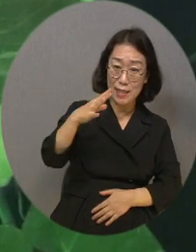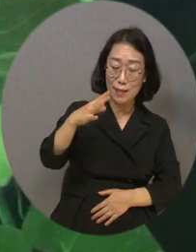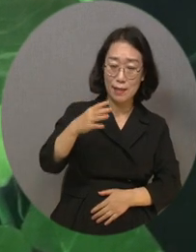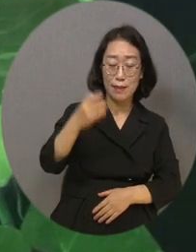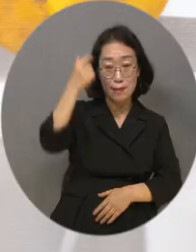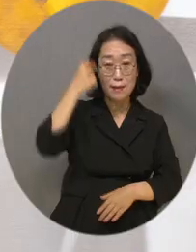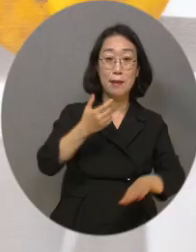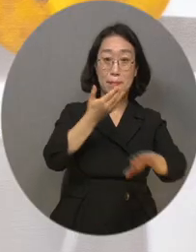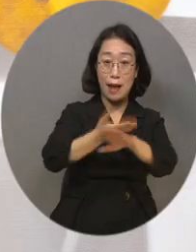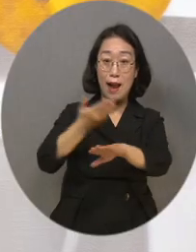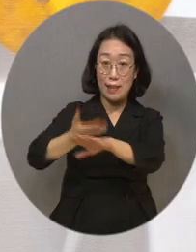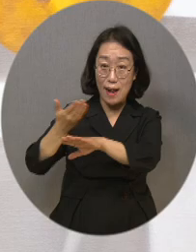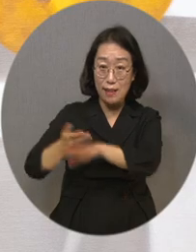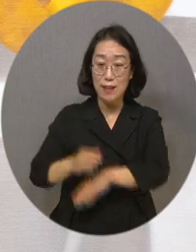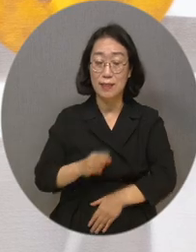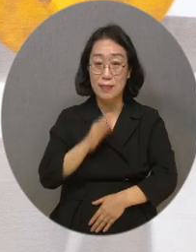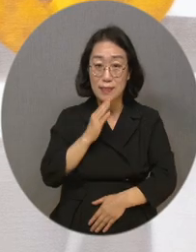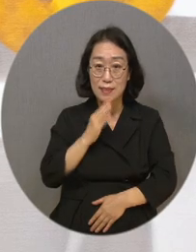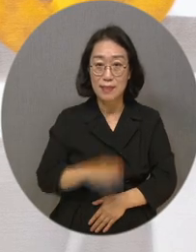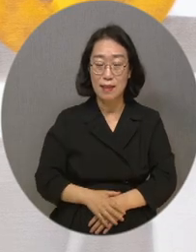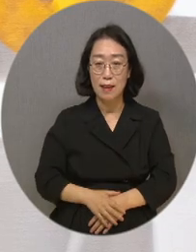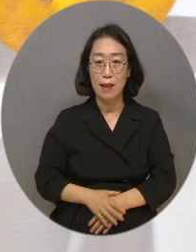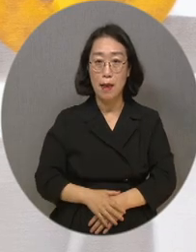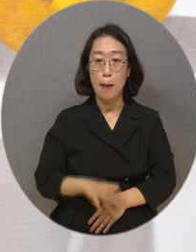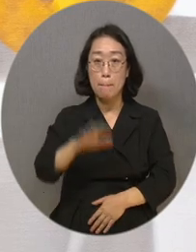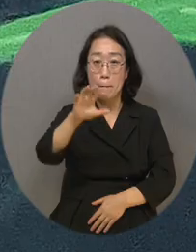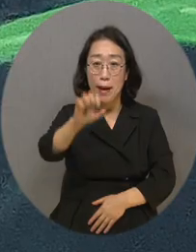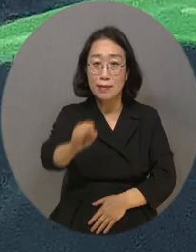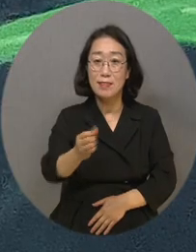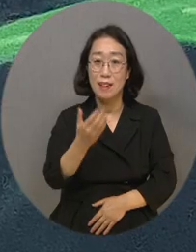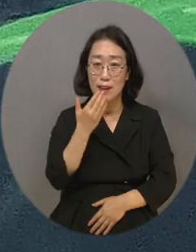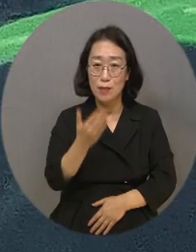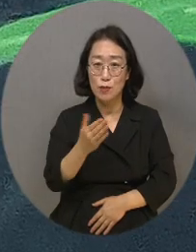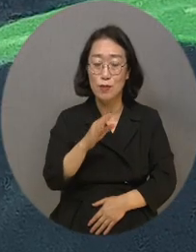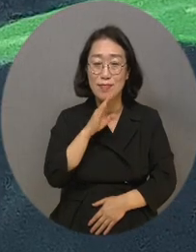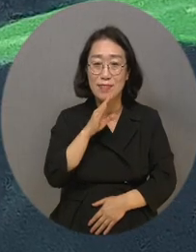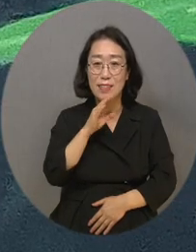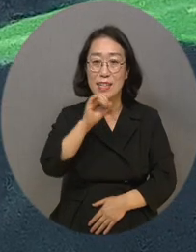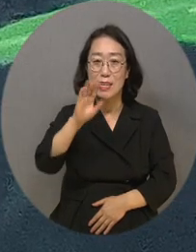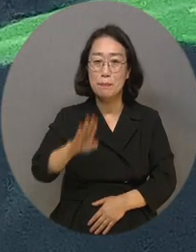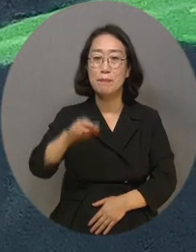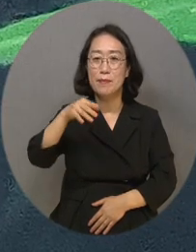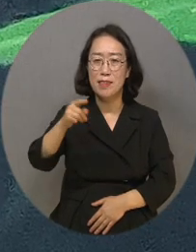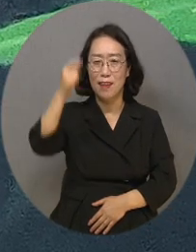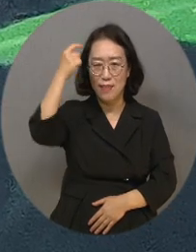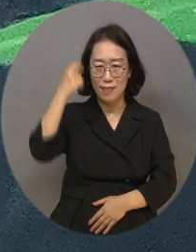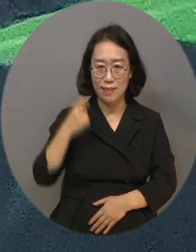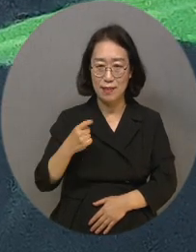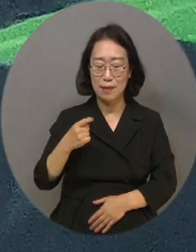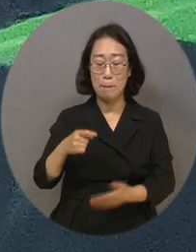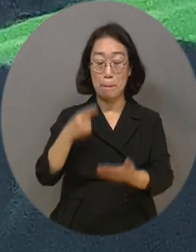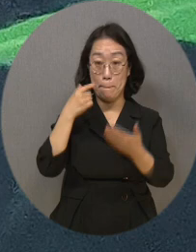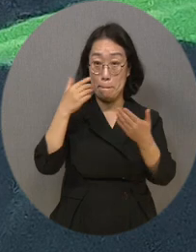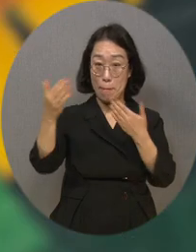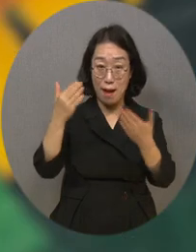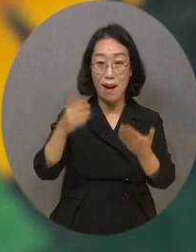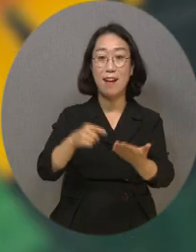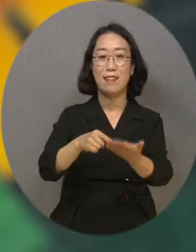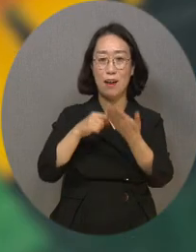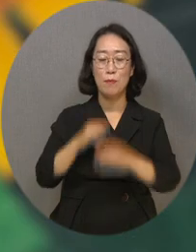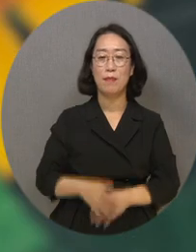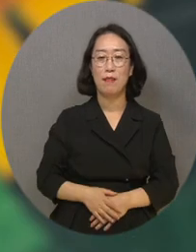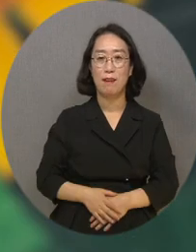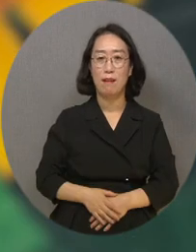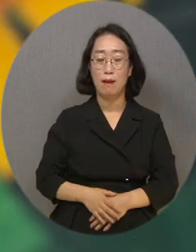표현, 하나같이 손에 만져질 것처럼 입체감을 단단하게 표현합니다.